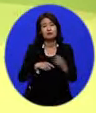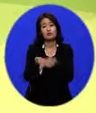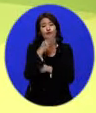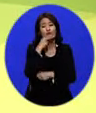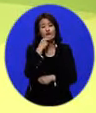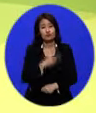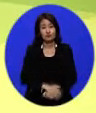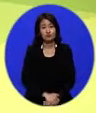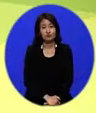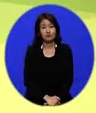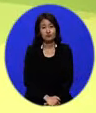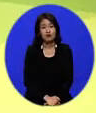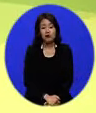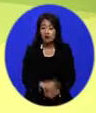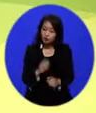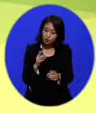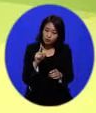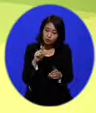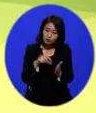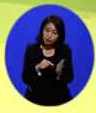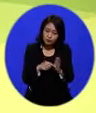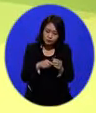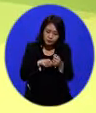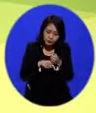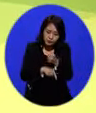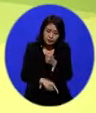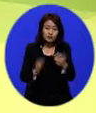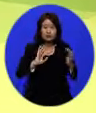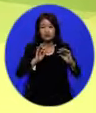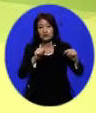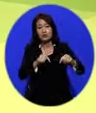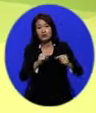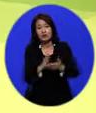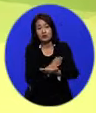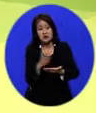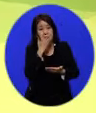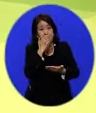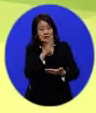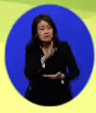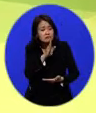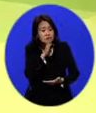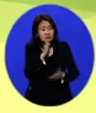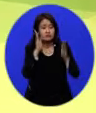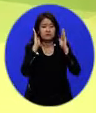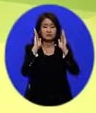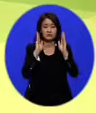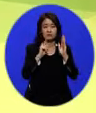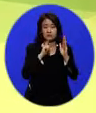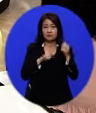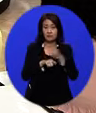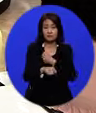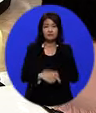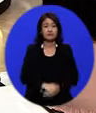없고요. 얼마나 그걸 깊게 토론해서 나누었는지가 진짜 공부라는